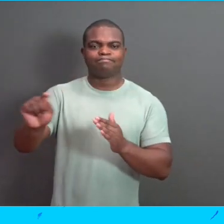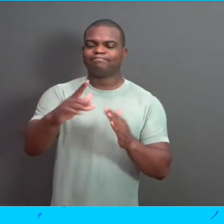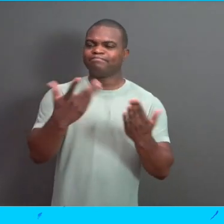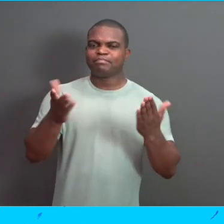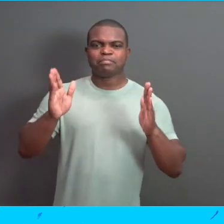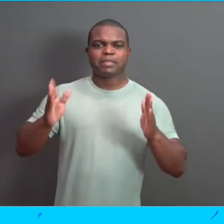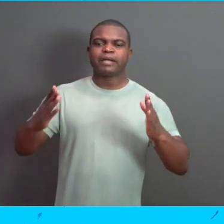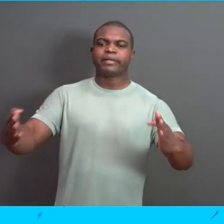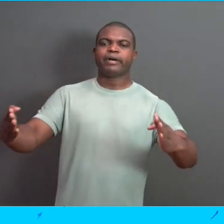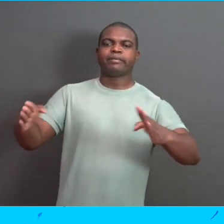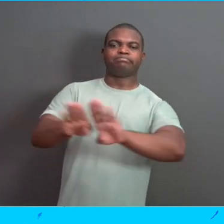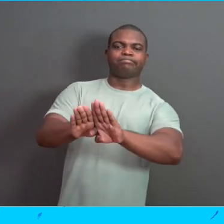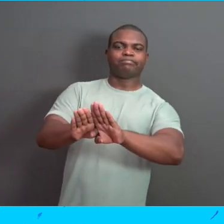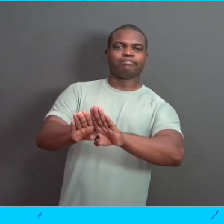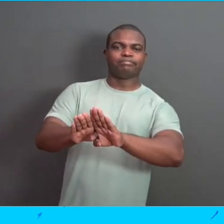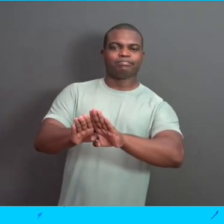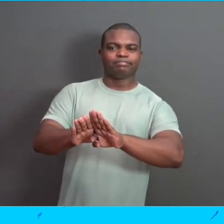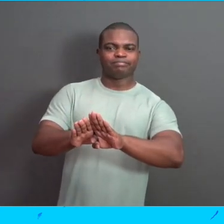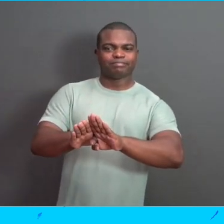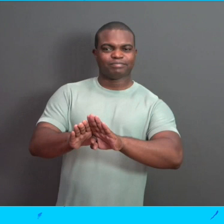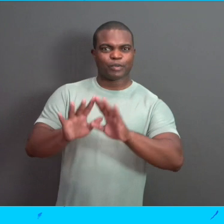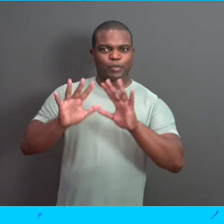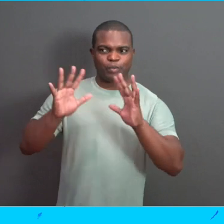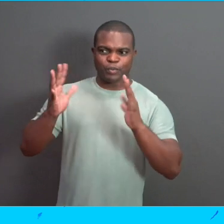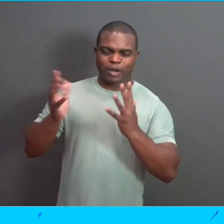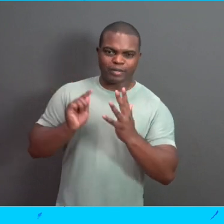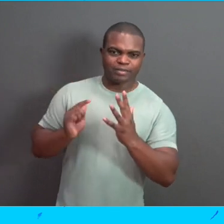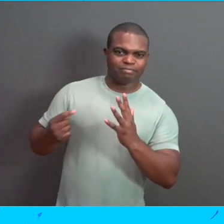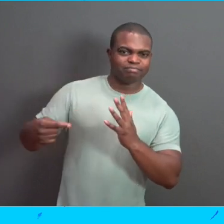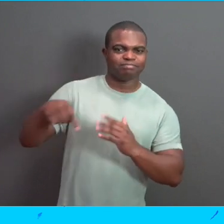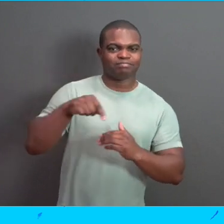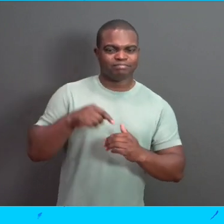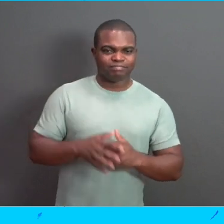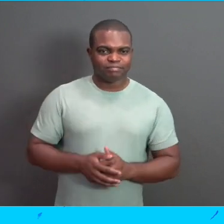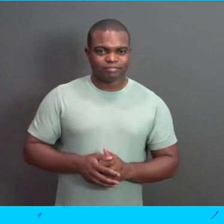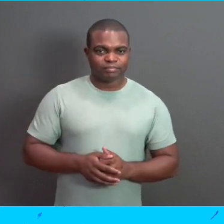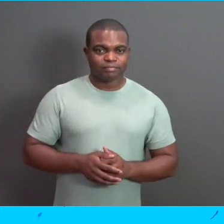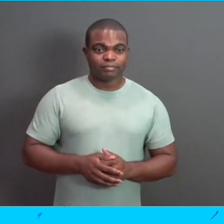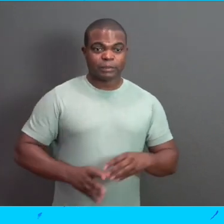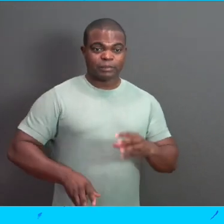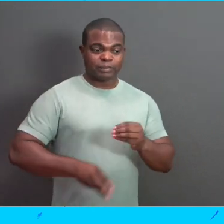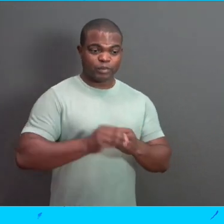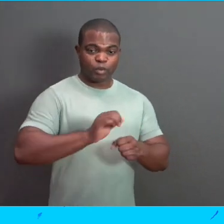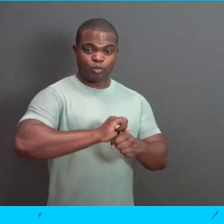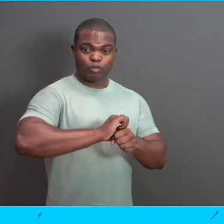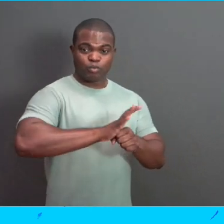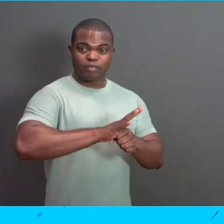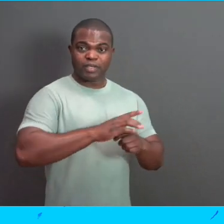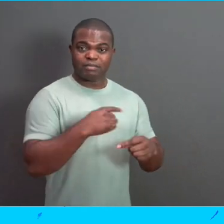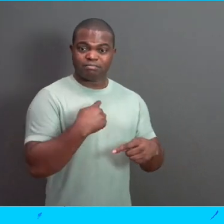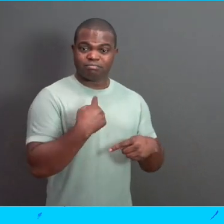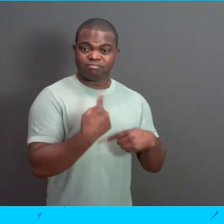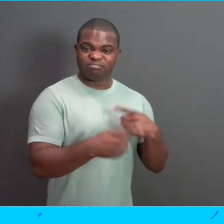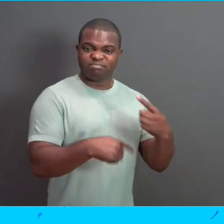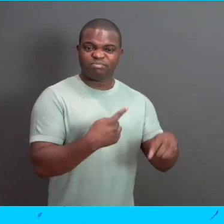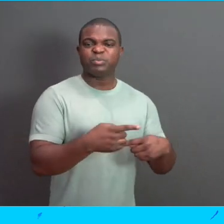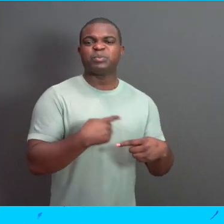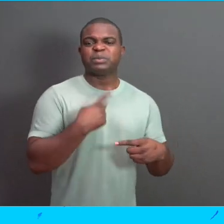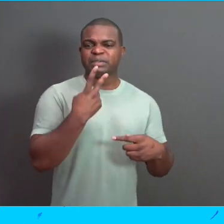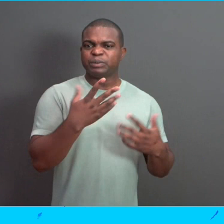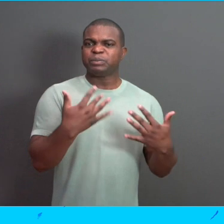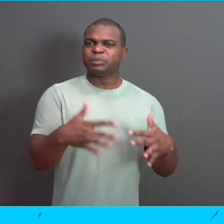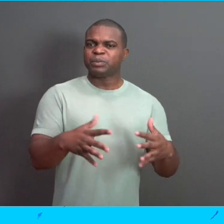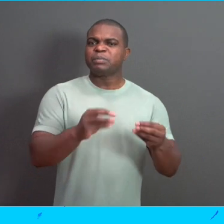Et nous avons perdu beaucoup de personnes. Oui, mais même avec la fin de la pandémie, dans tout le monde, il y a encore d'autres